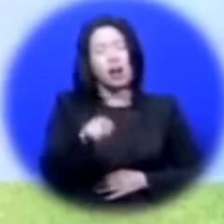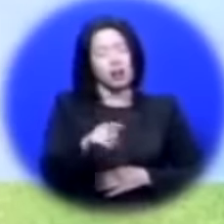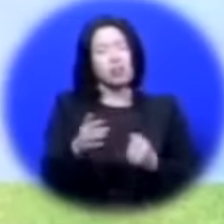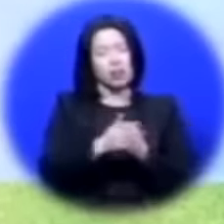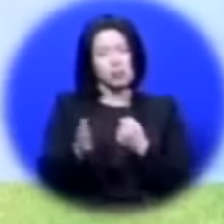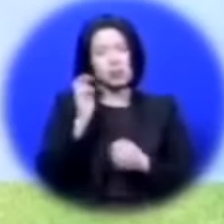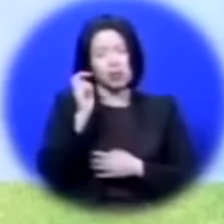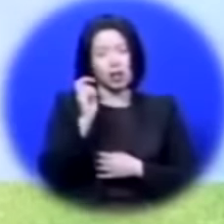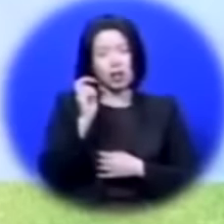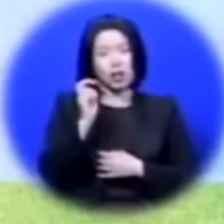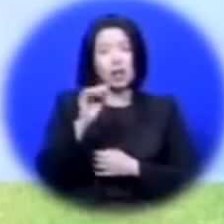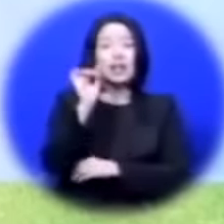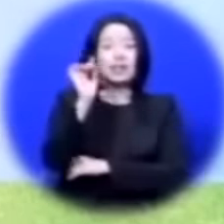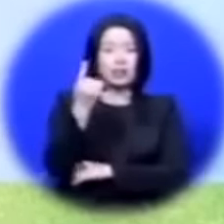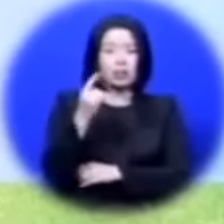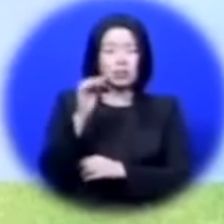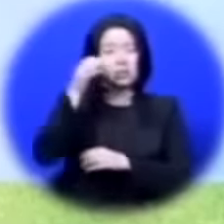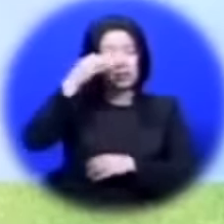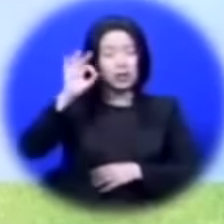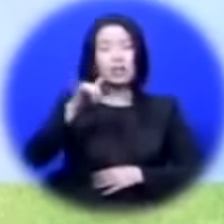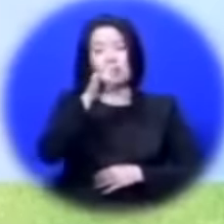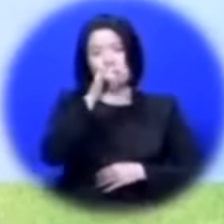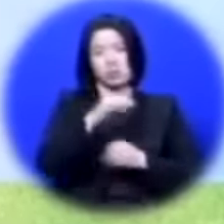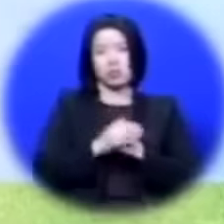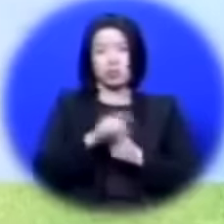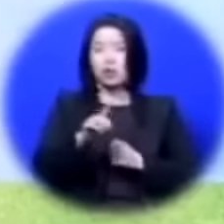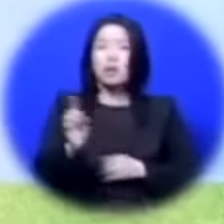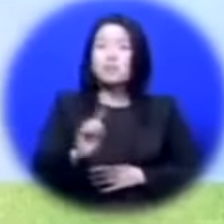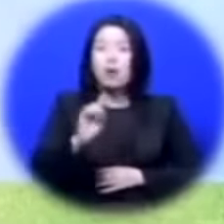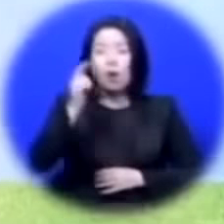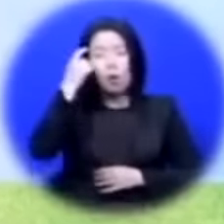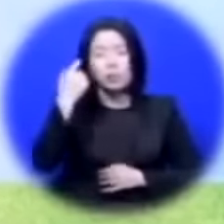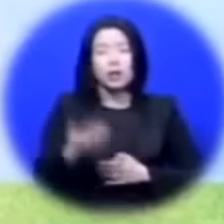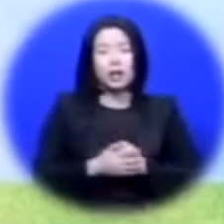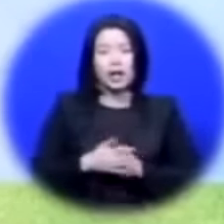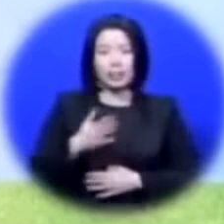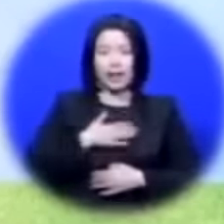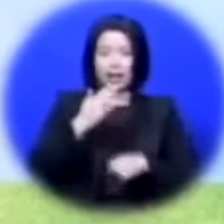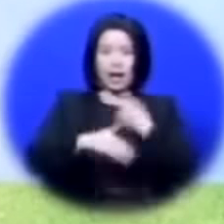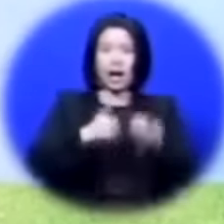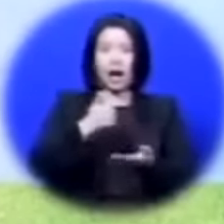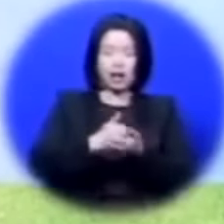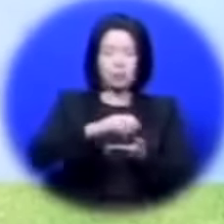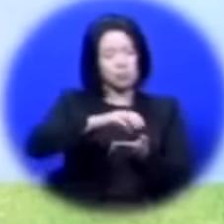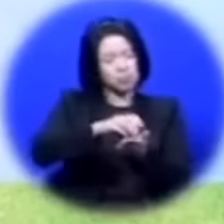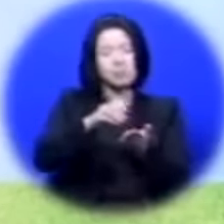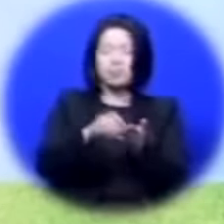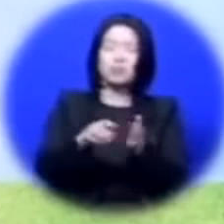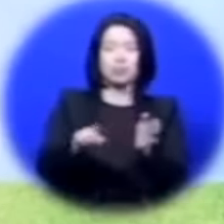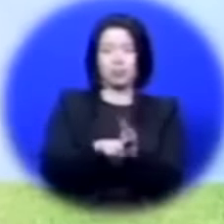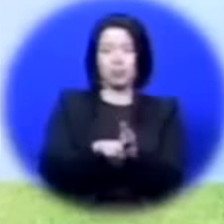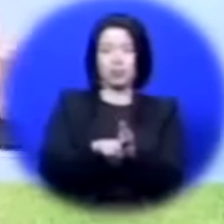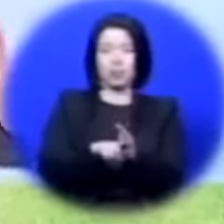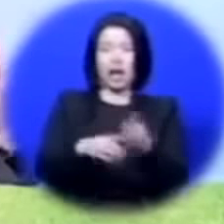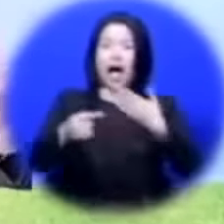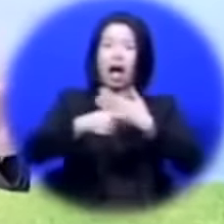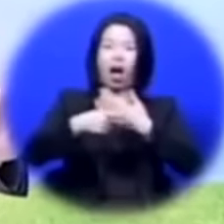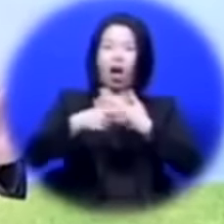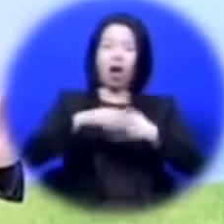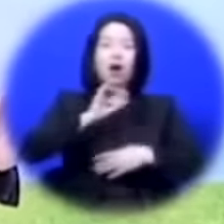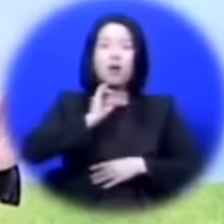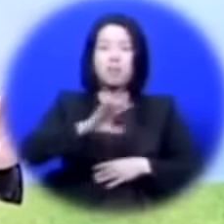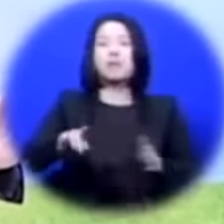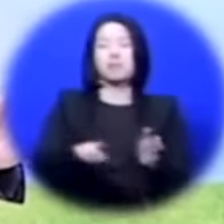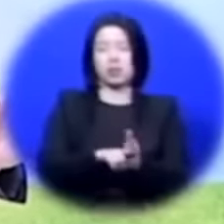다윗이 그것을 깨달았어요 그게 뭐지 내가 하나님을 적당하게 었구나 겉으로만